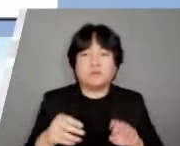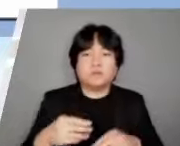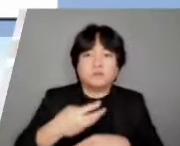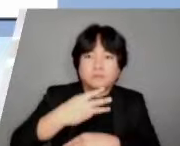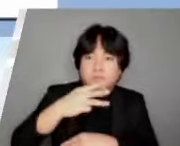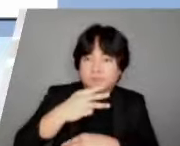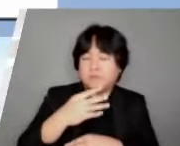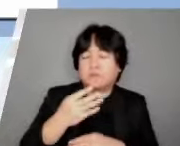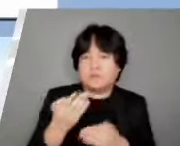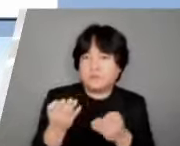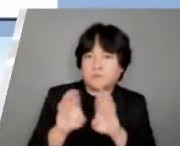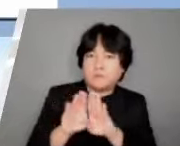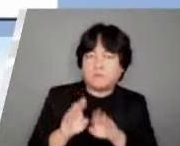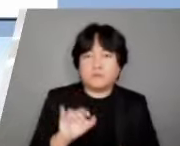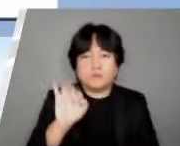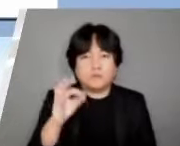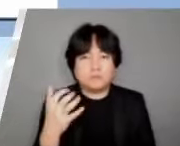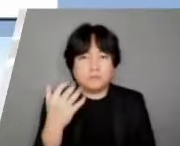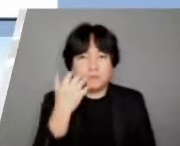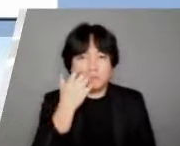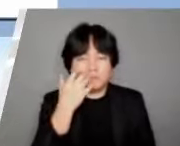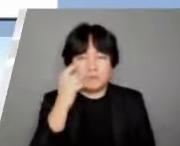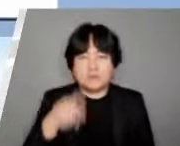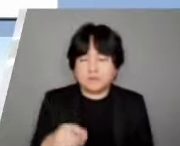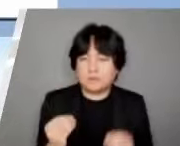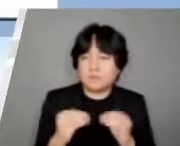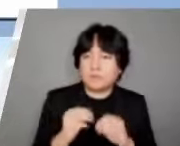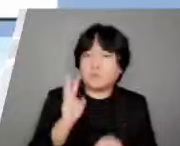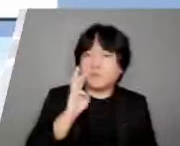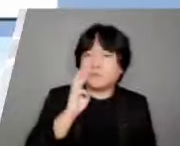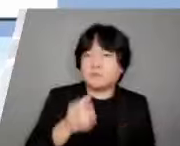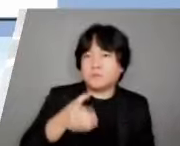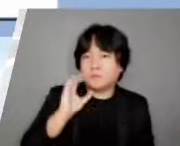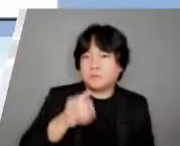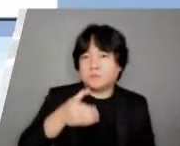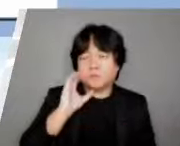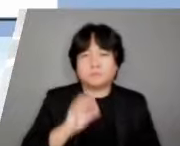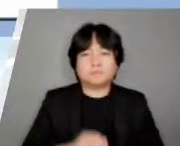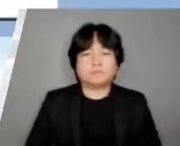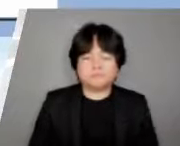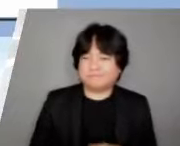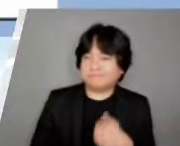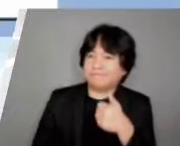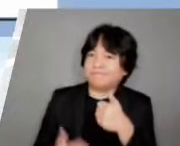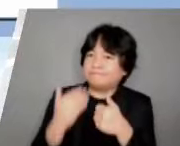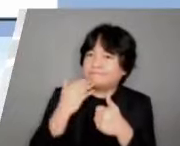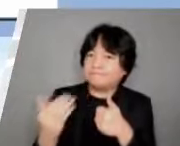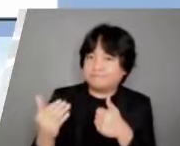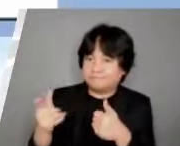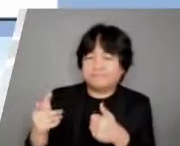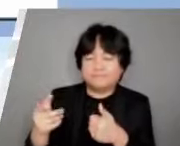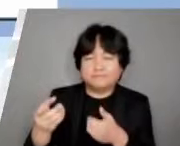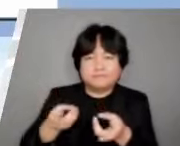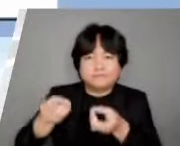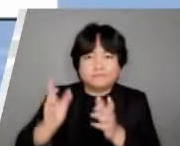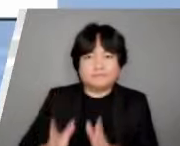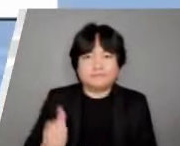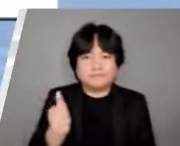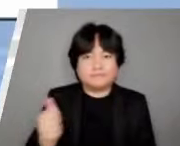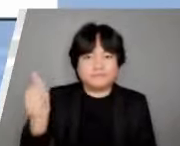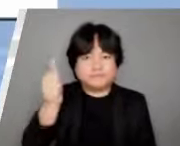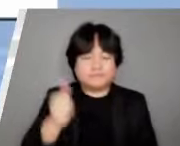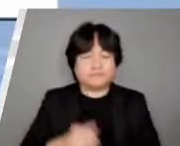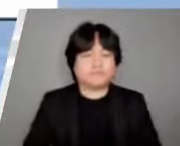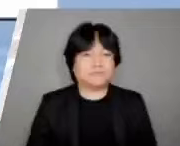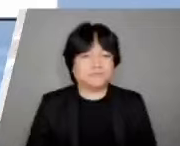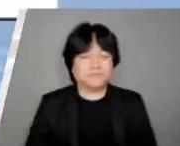makalanghap ng asupre kailangan lang uminom ng maraming tubig Okay maraming salamat po fvox Director teresito bacolcol Maraming